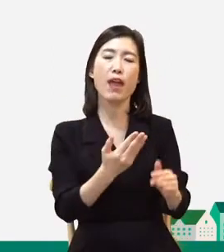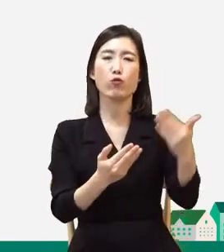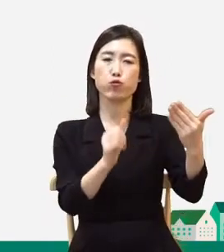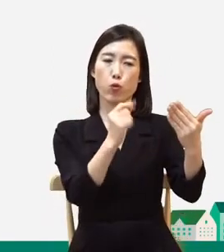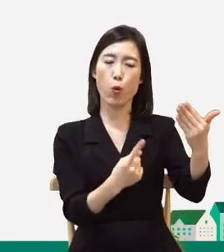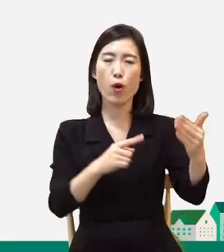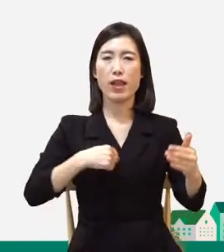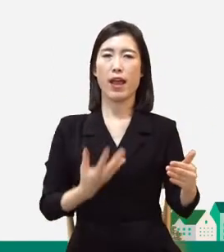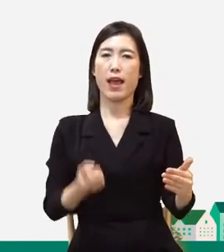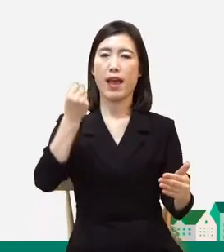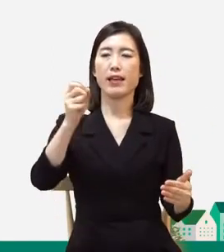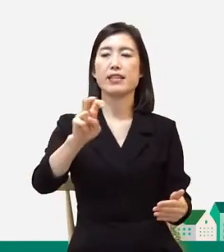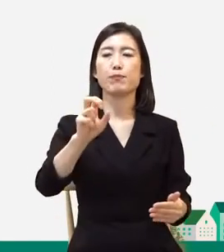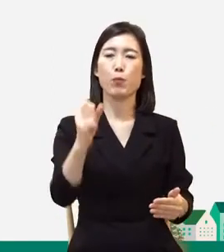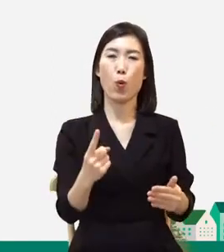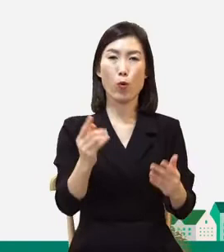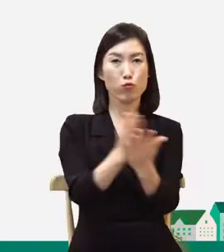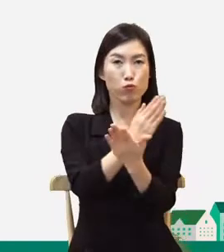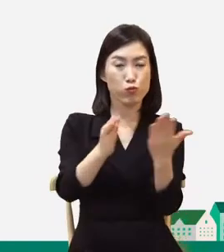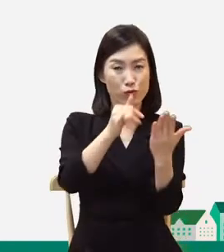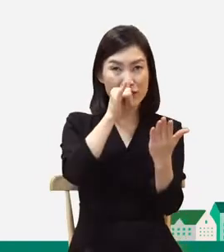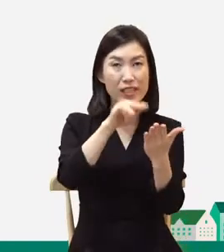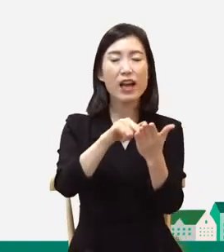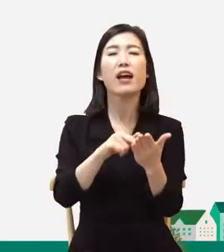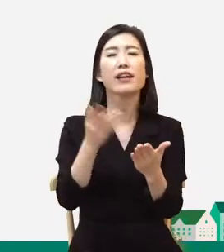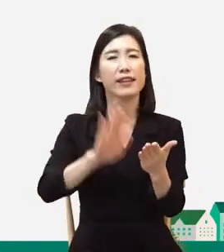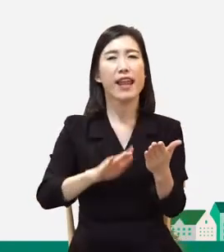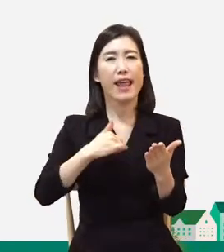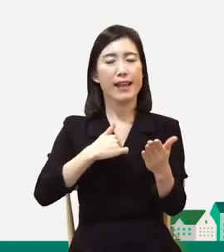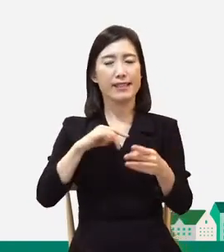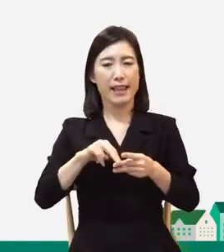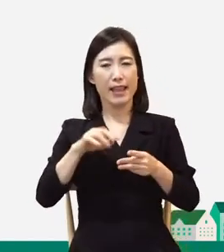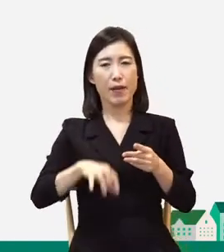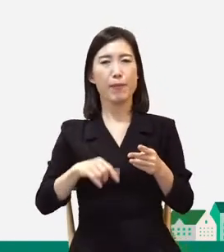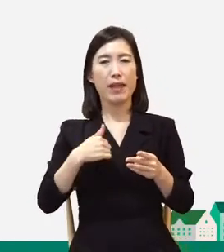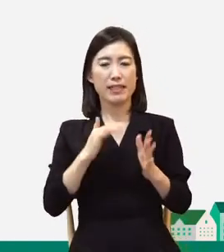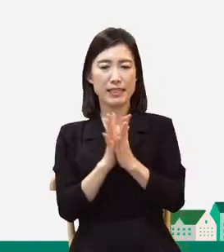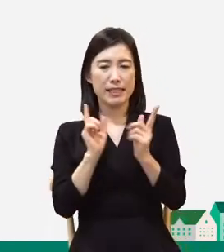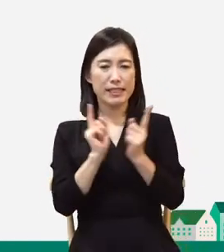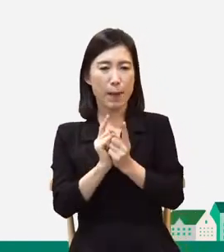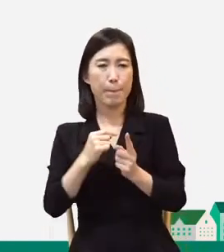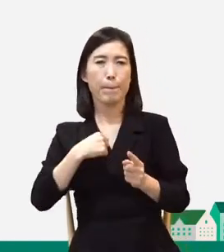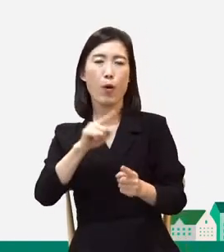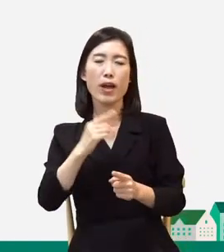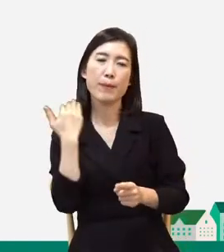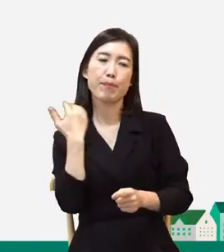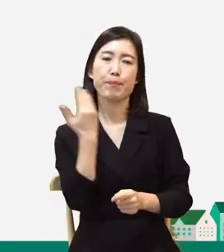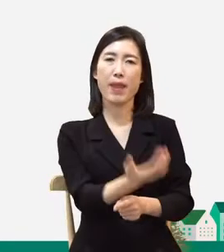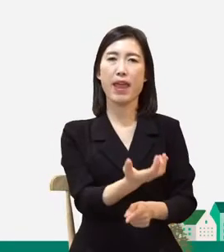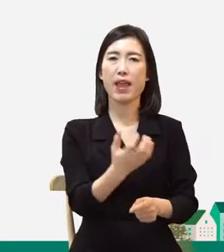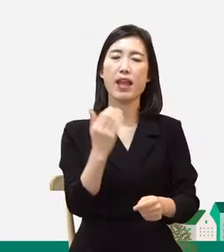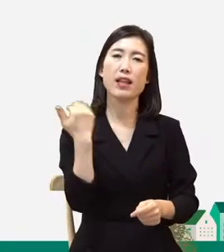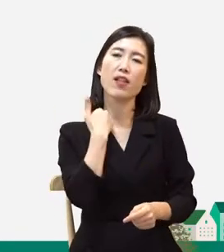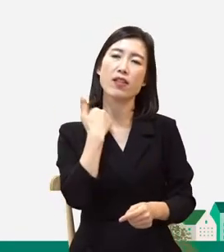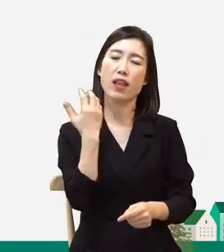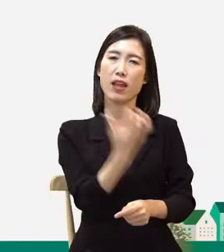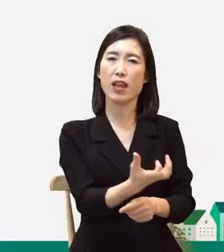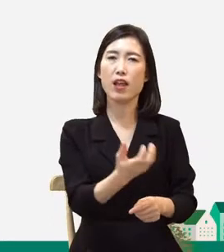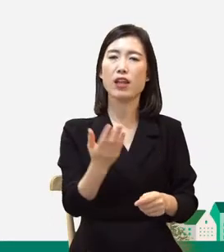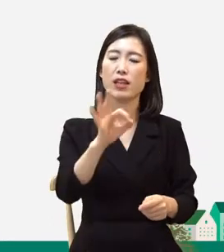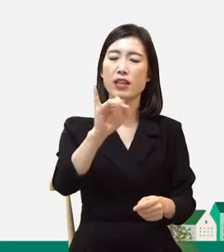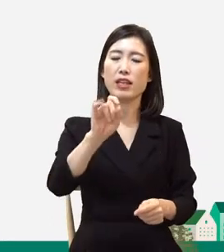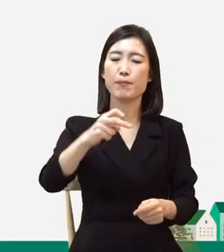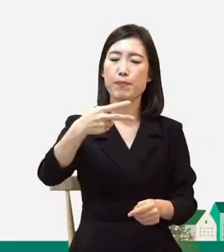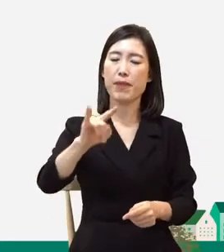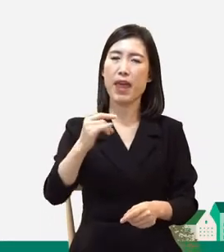자가형이 29호로 나와 있는데요. 저희에서는 저희가 직접 임대해주는 주택이